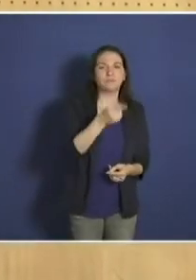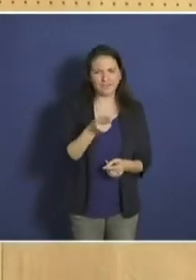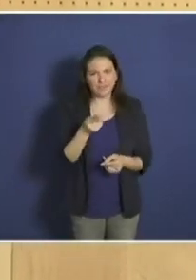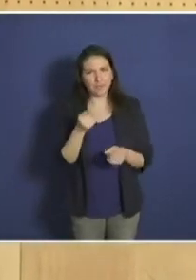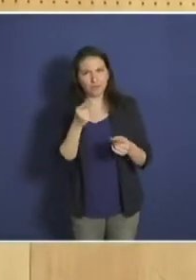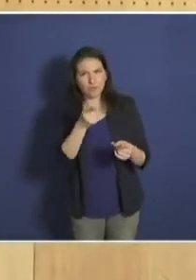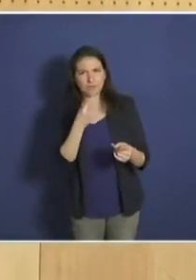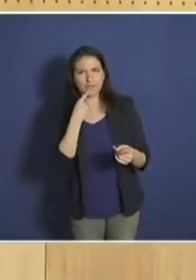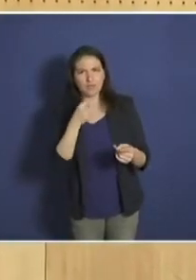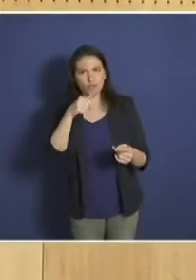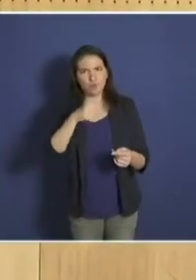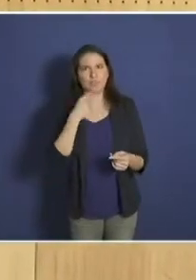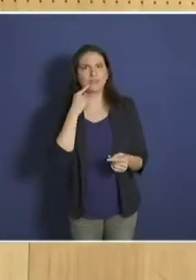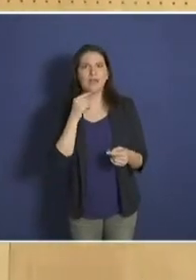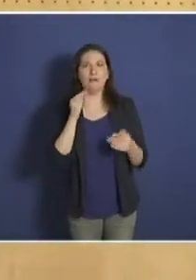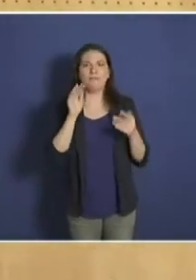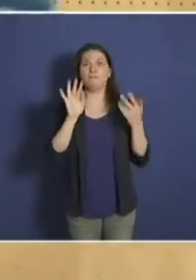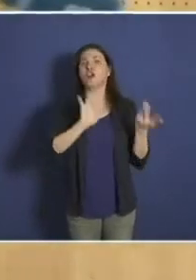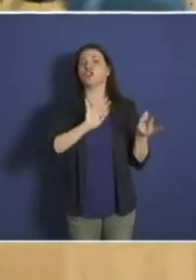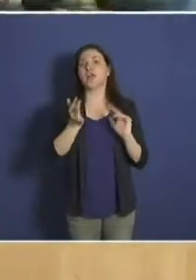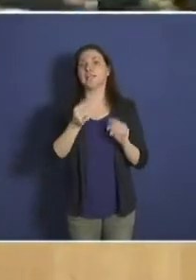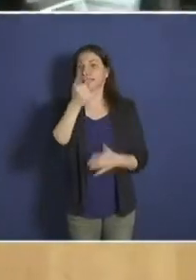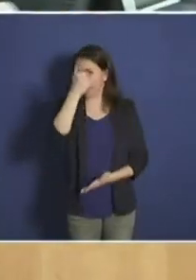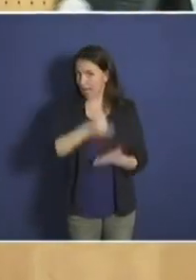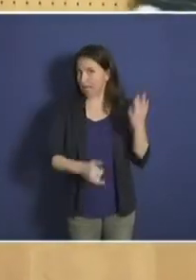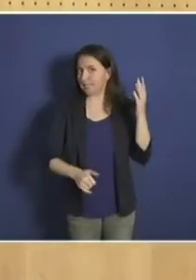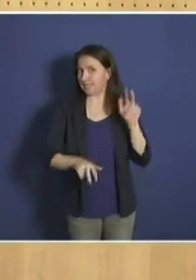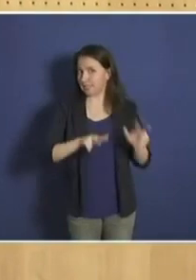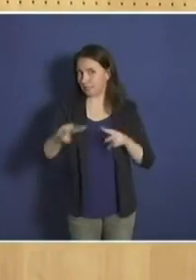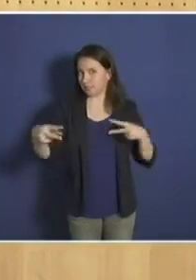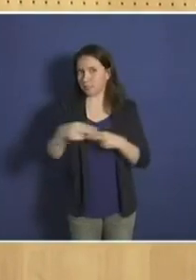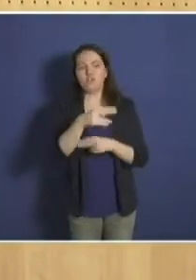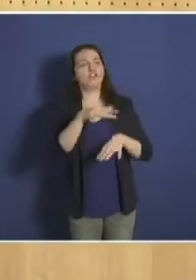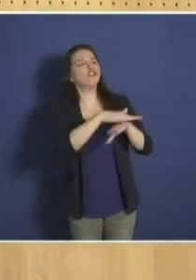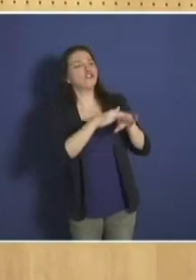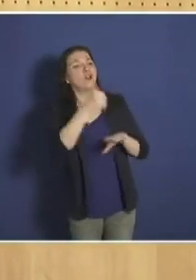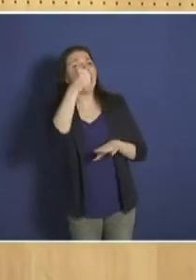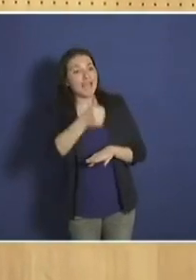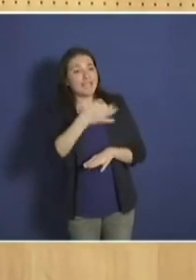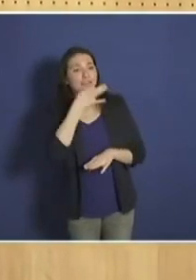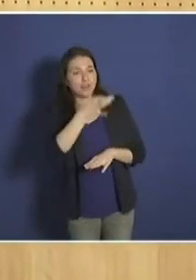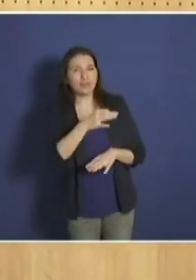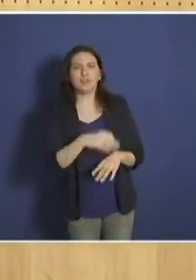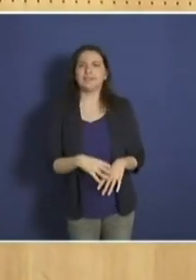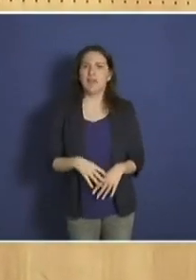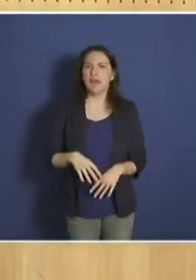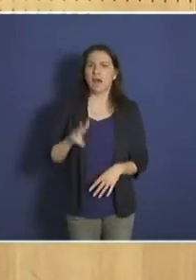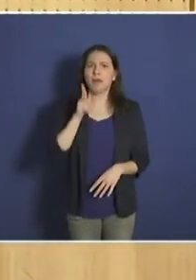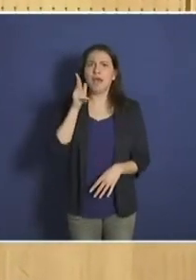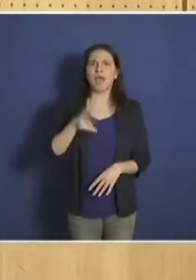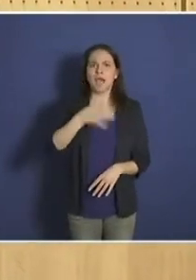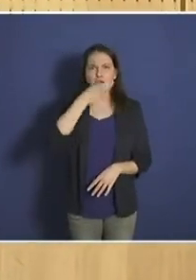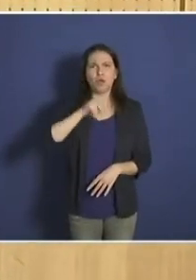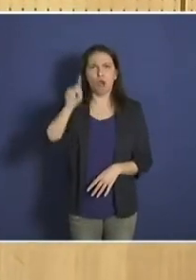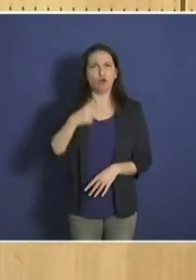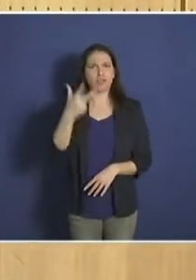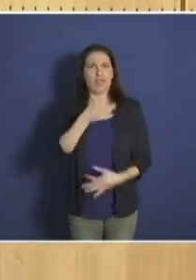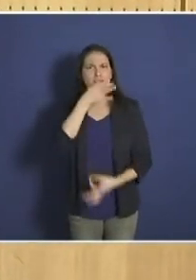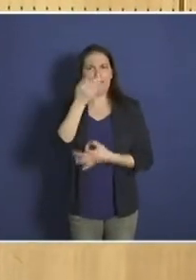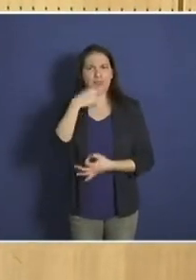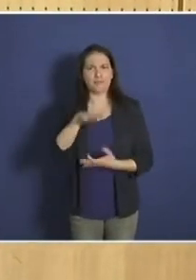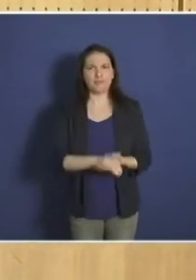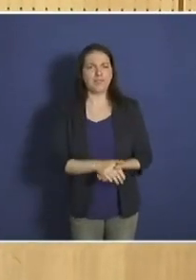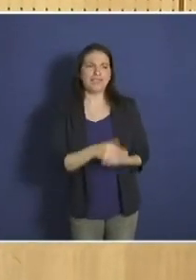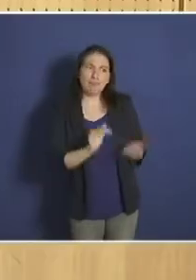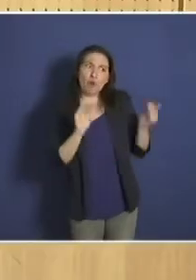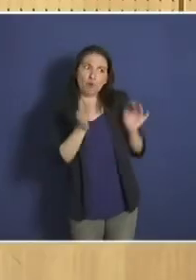voraussichtlich ist es die letzte. Da wäre noch die Frage, um die Spekulationen zu beenden. Entschuldigung, wir haben gesagt eine. Aber Herr Jung hat auch zwei Fragen gehabt und die Dame ja, vorher auch. Ja, weil Sie sagen eine